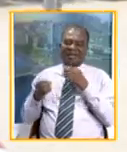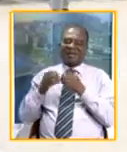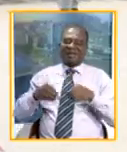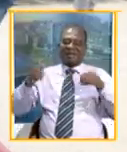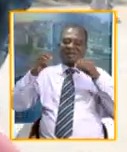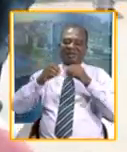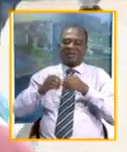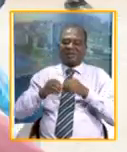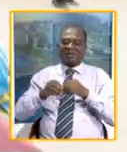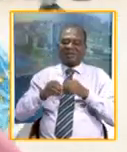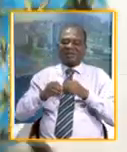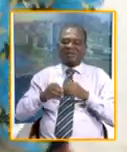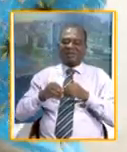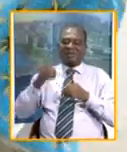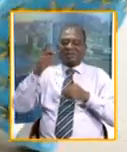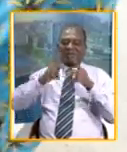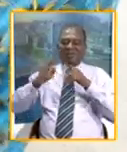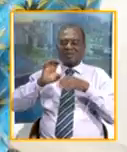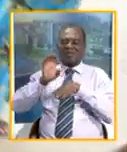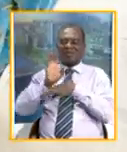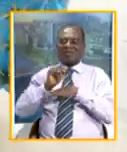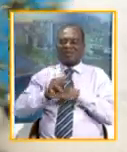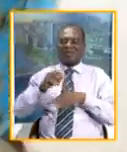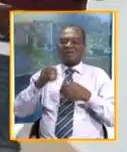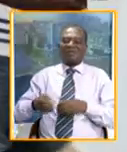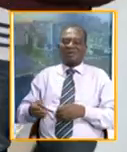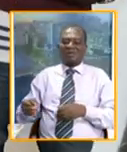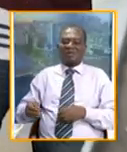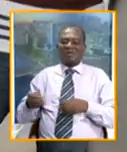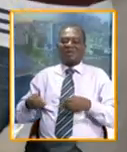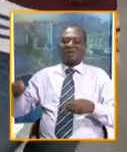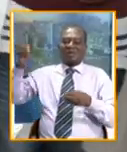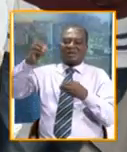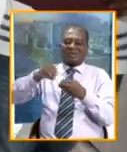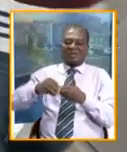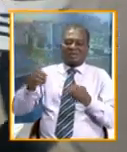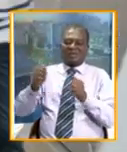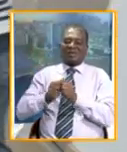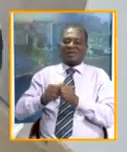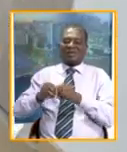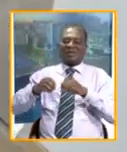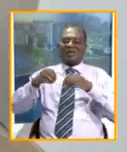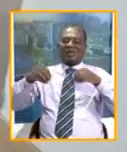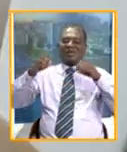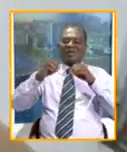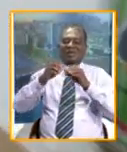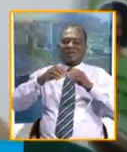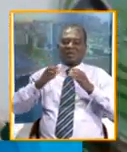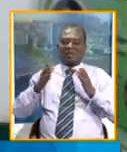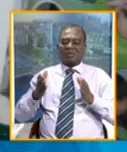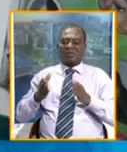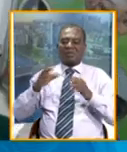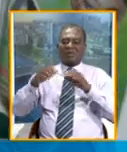L'organisation Children Hope Côte d'Ivoire entend renforcer ses liens de partenariat avec les organismes américains. En dépit de la pandémie